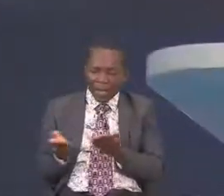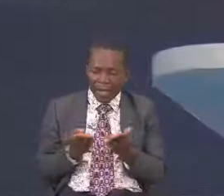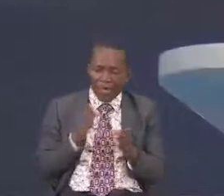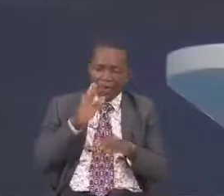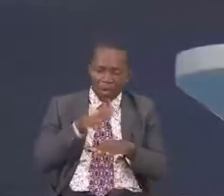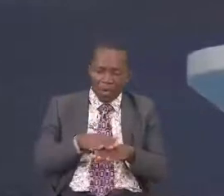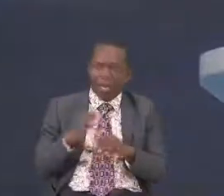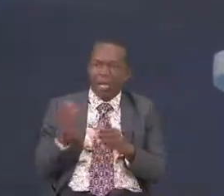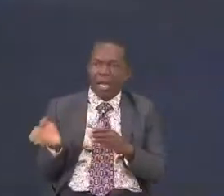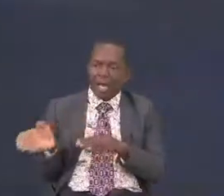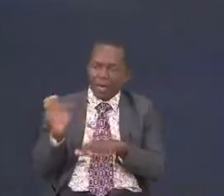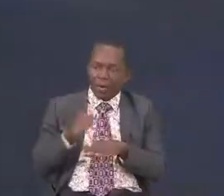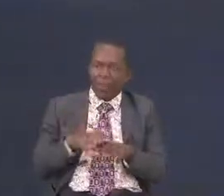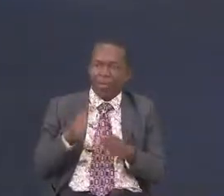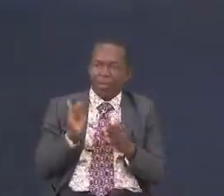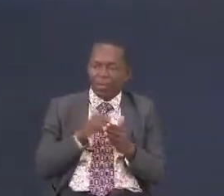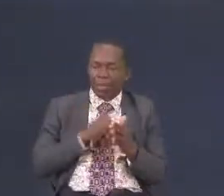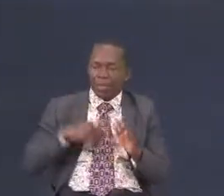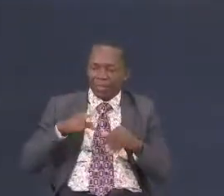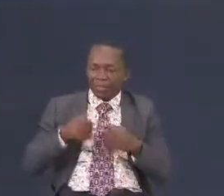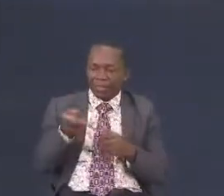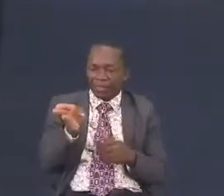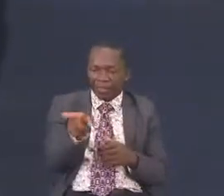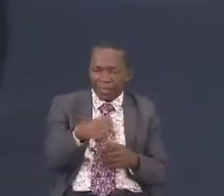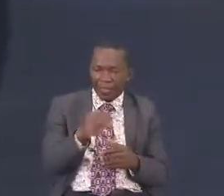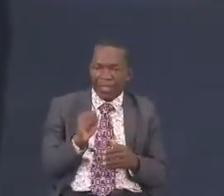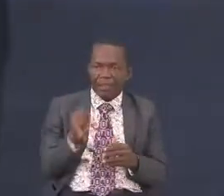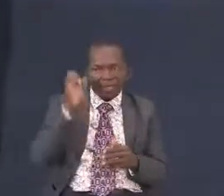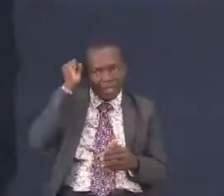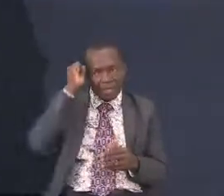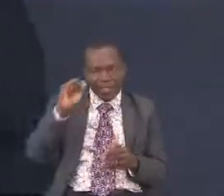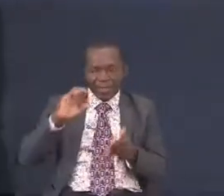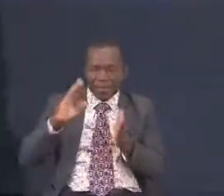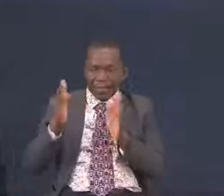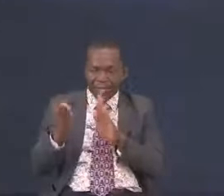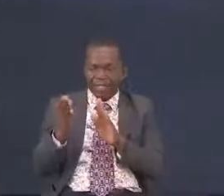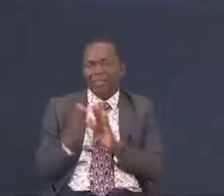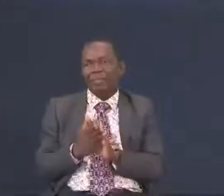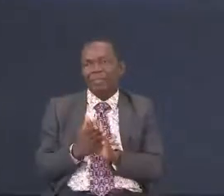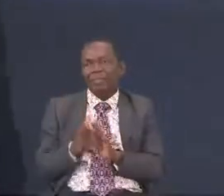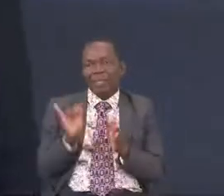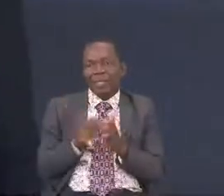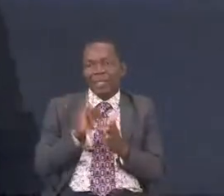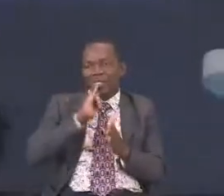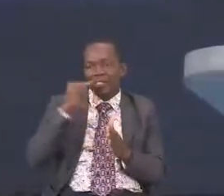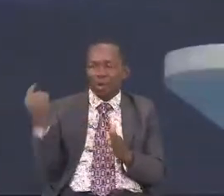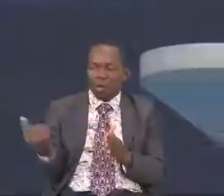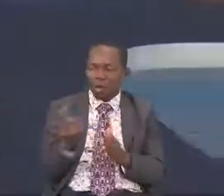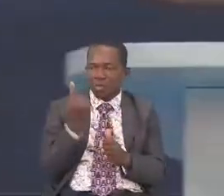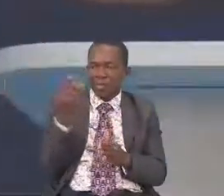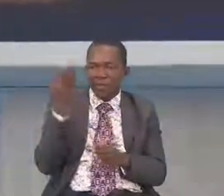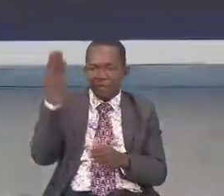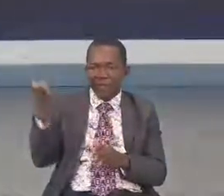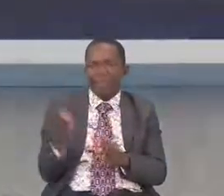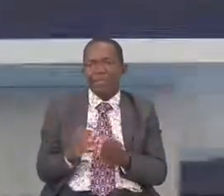disciples engagés. Dieu leur accorde sa présence. La présence qu'il est toujours là. Voyons le premier